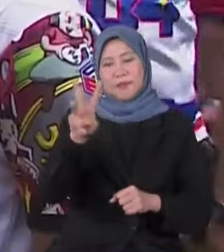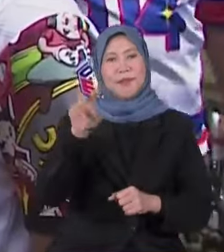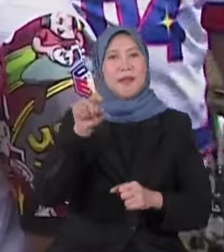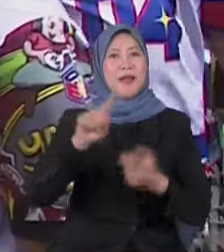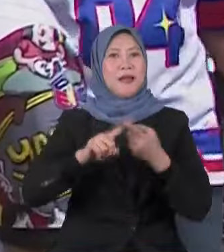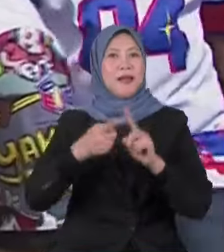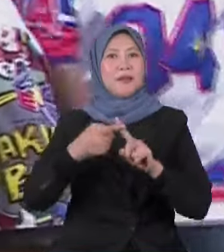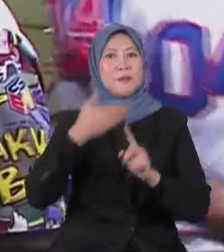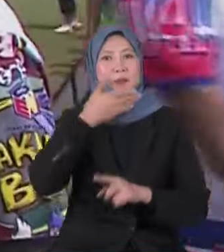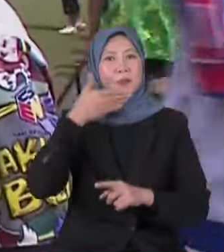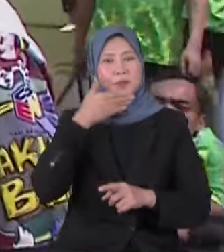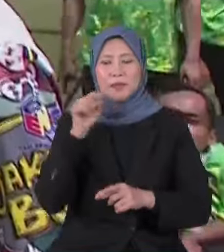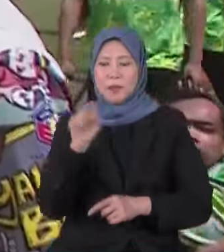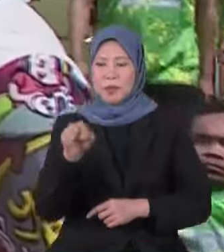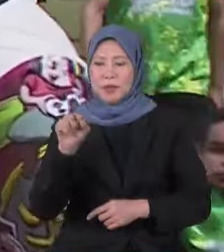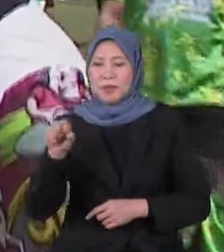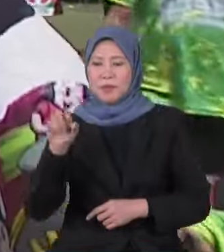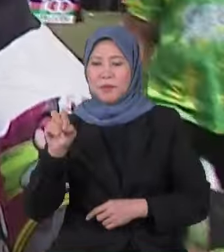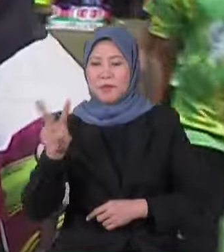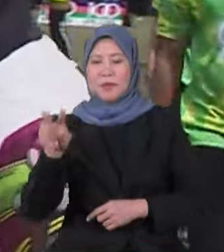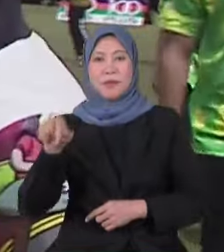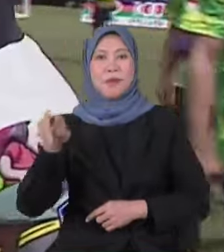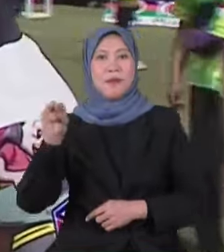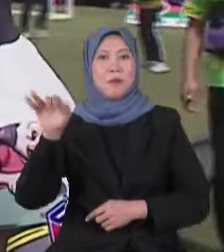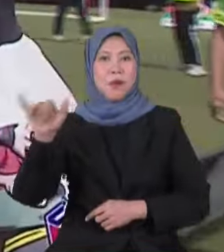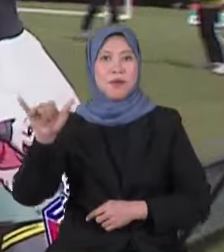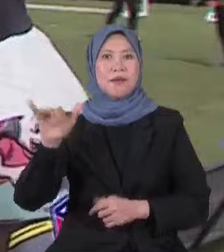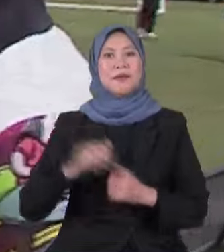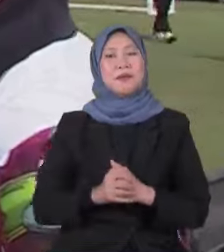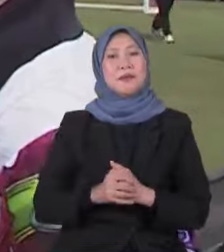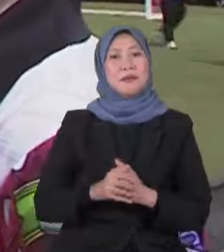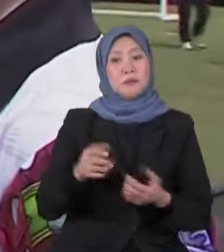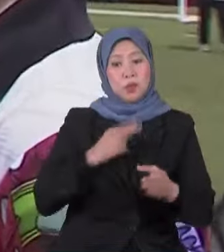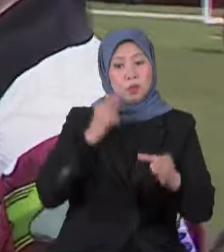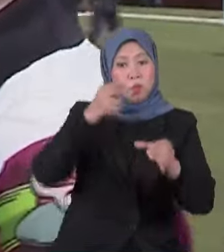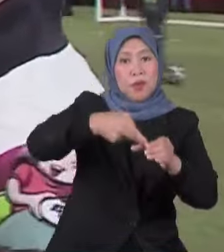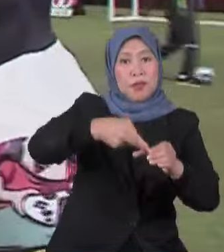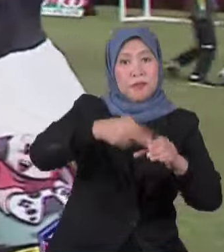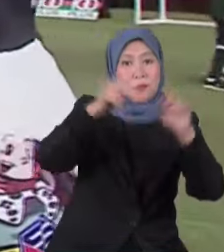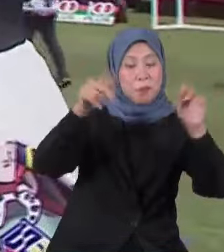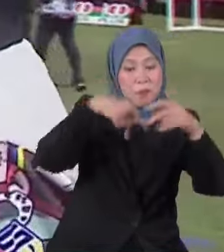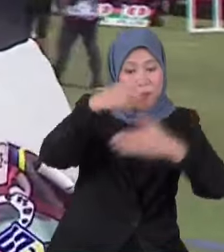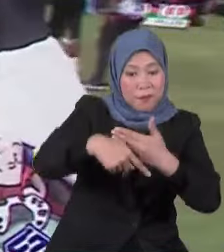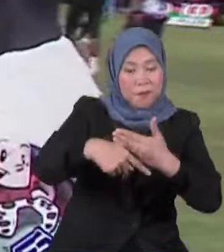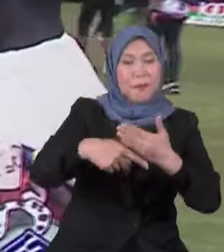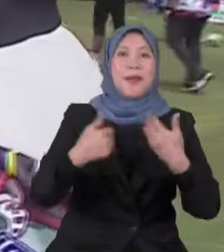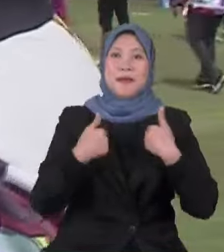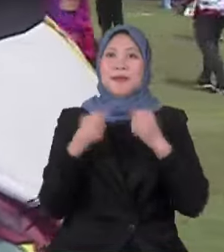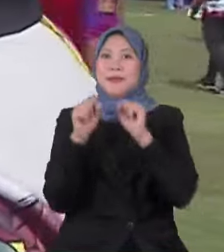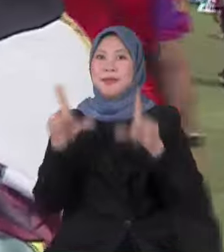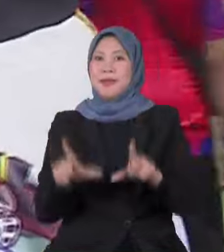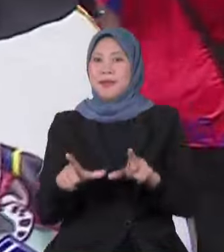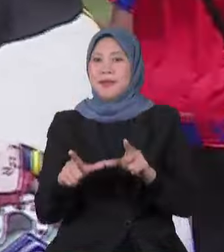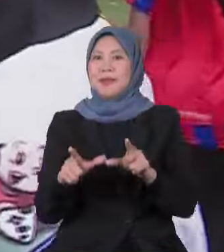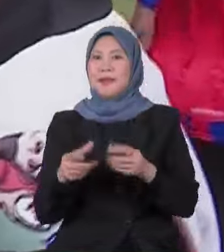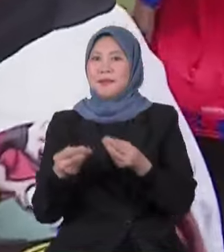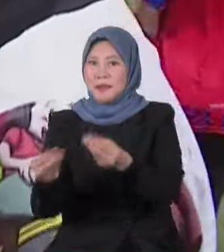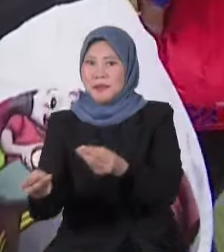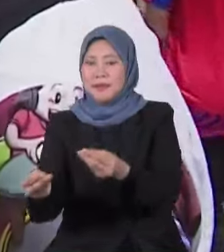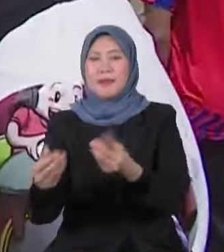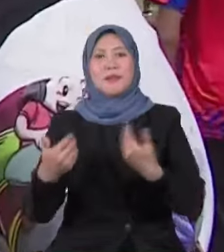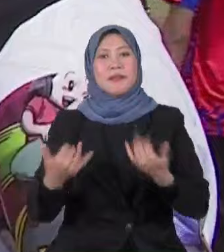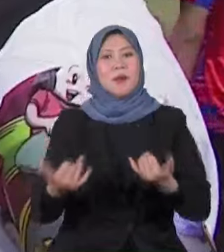www.rakanmuda.gov.my. Selain menyertai program kami, bukan saja dapat sijil, tapi ada something very important. Sekarang semua